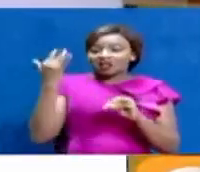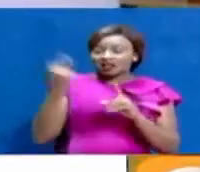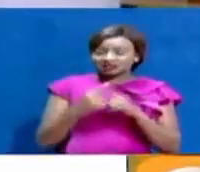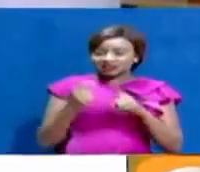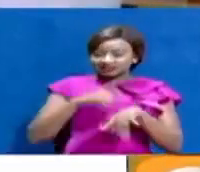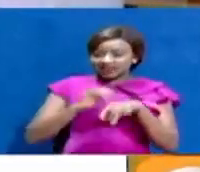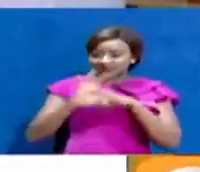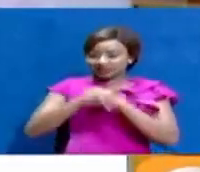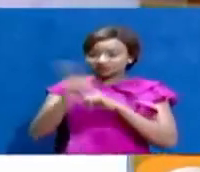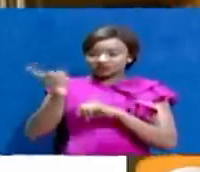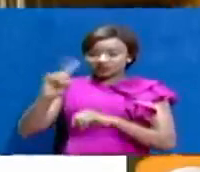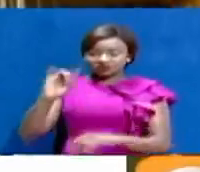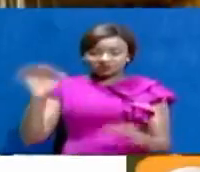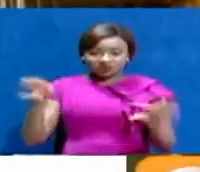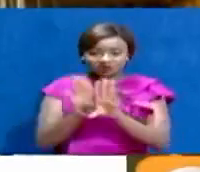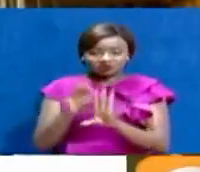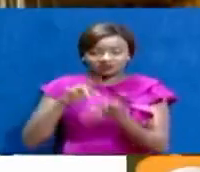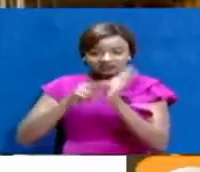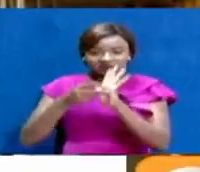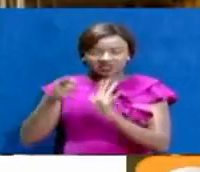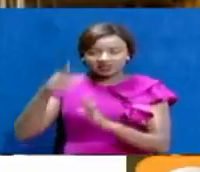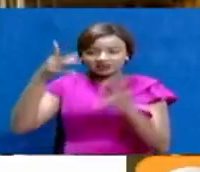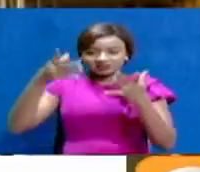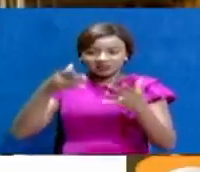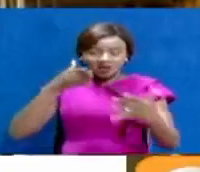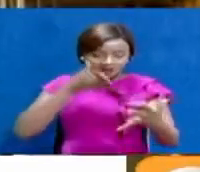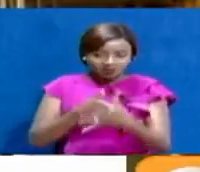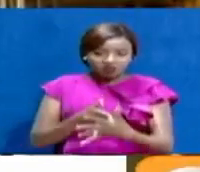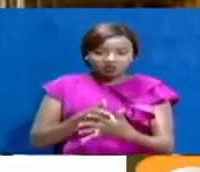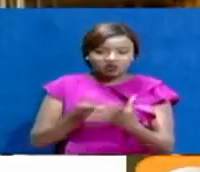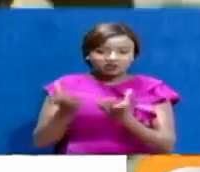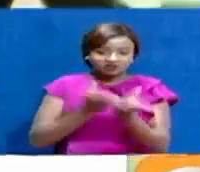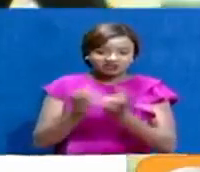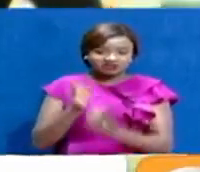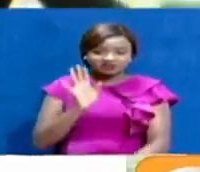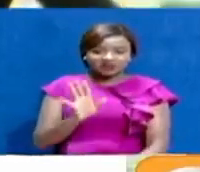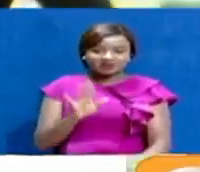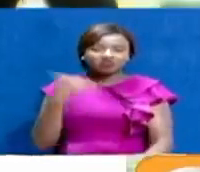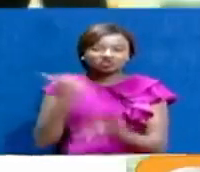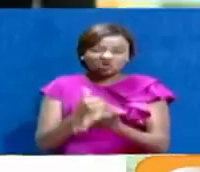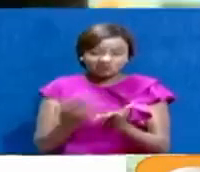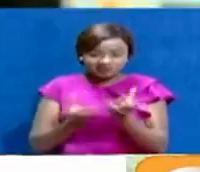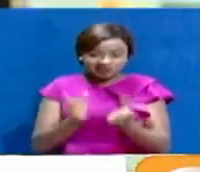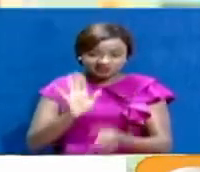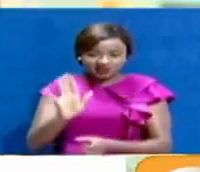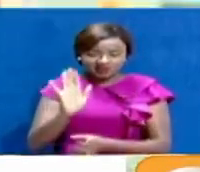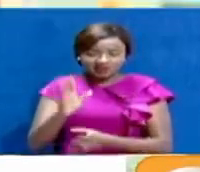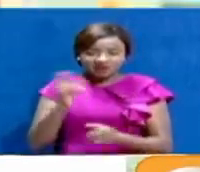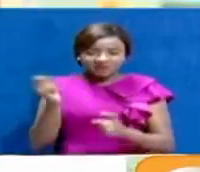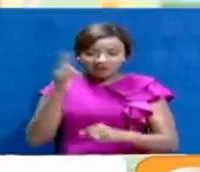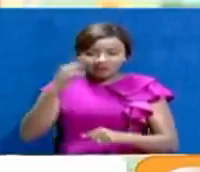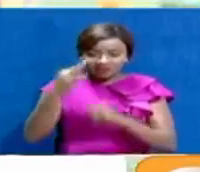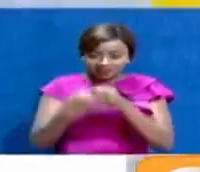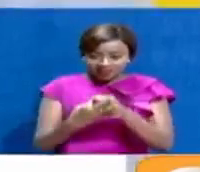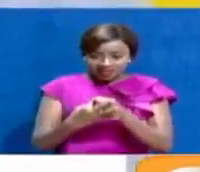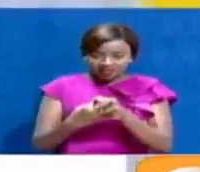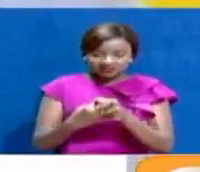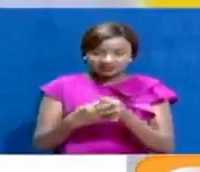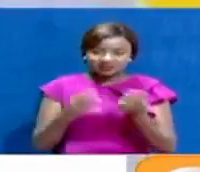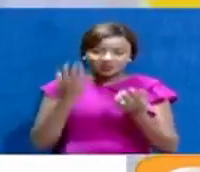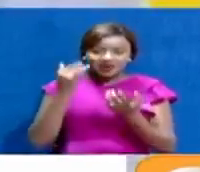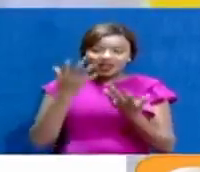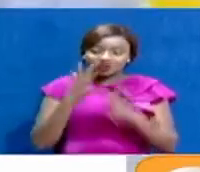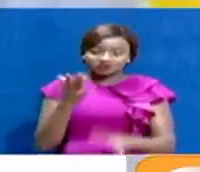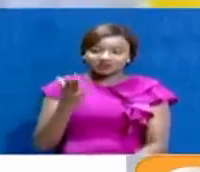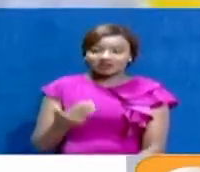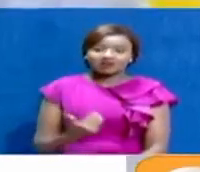Nairobi, alilazimika kusitisha biashara yake kwa muda wa miezi 8 na kwamba alipata hasara ya maelfu ya pesa. The